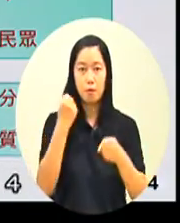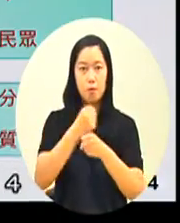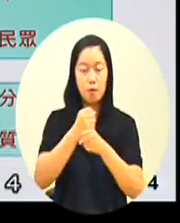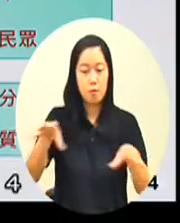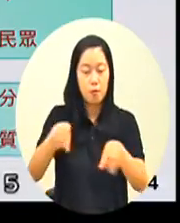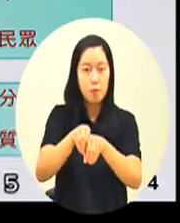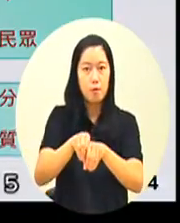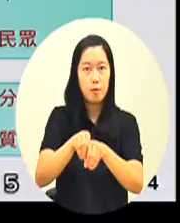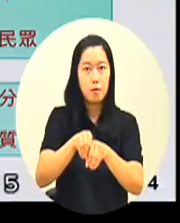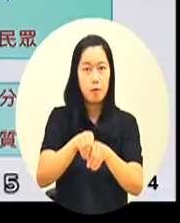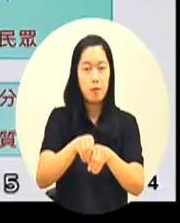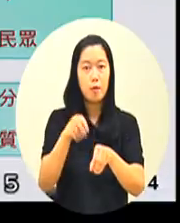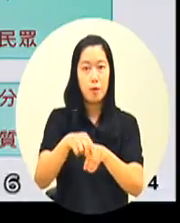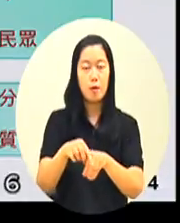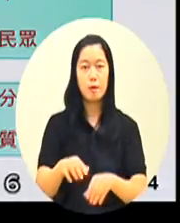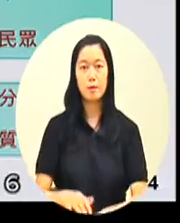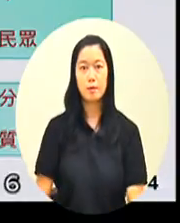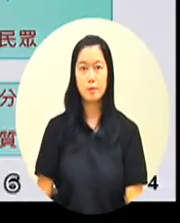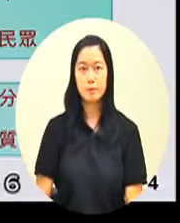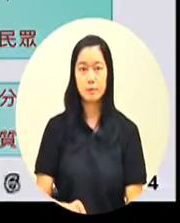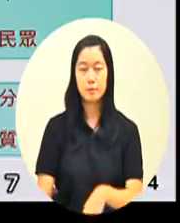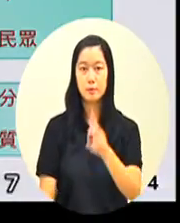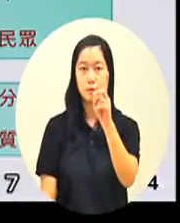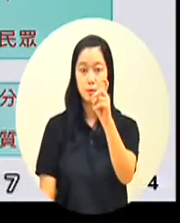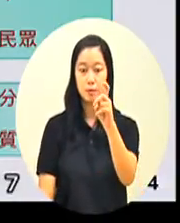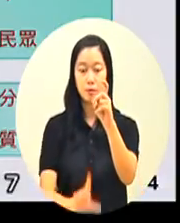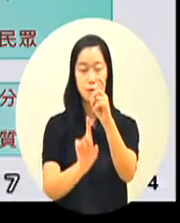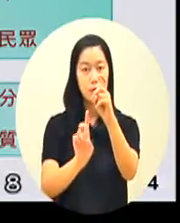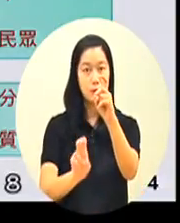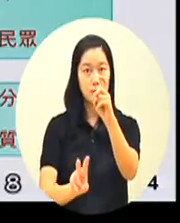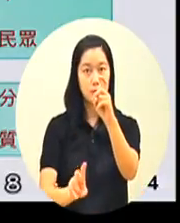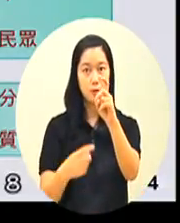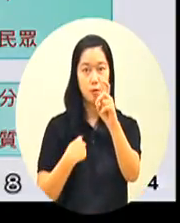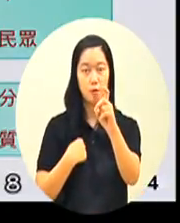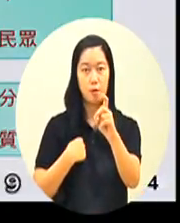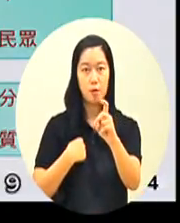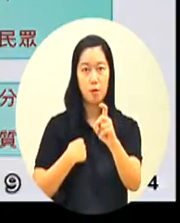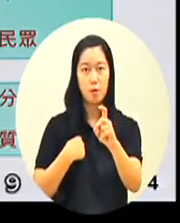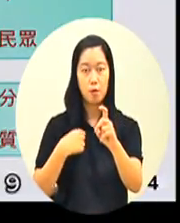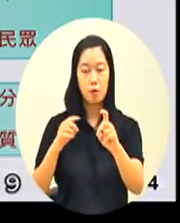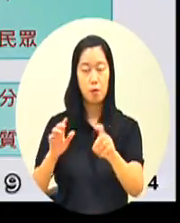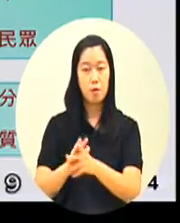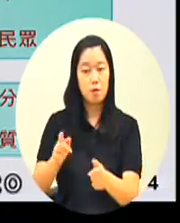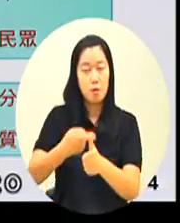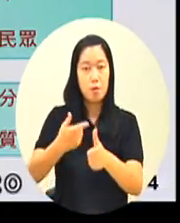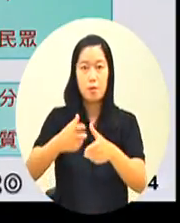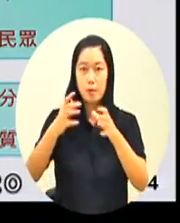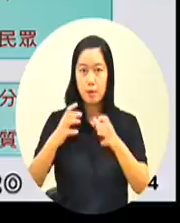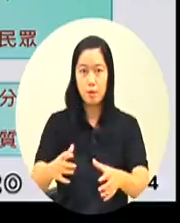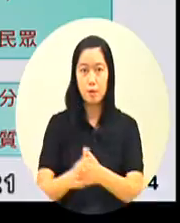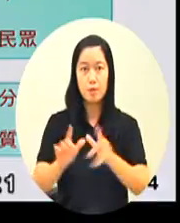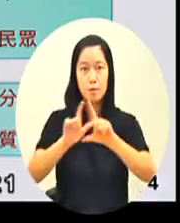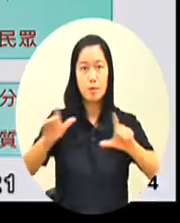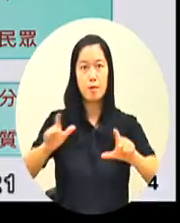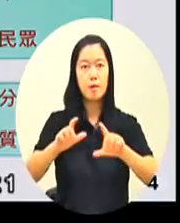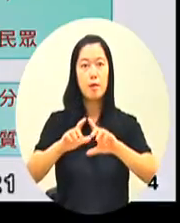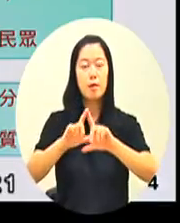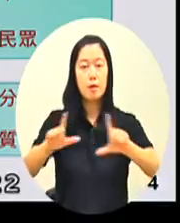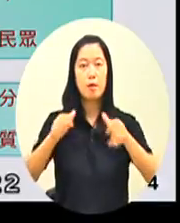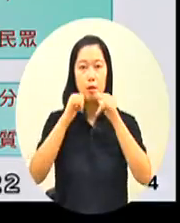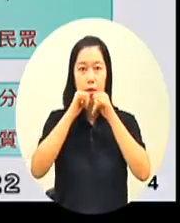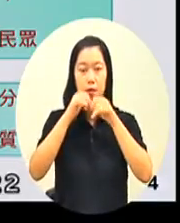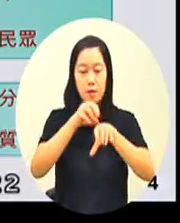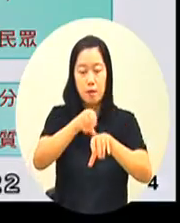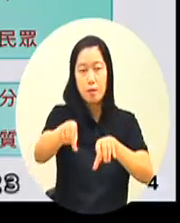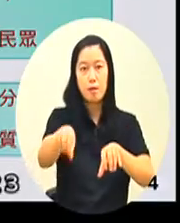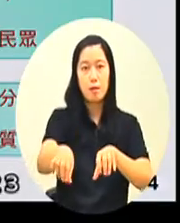跟一些配置，所以在10月22号，我们就新成立了一个大寮分处，就近来服务